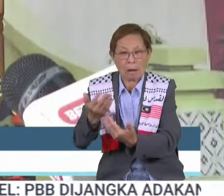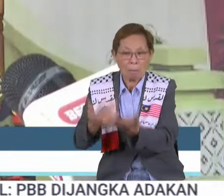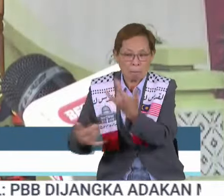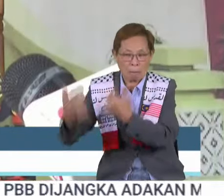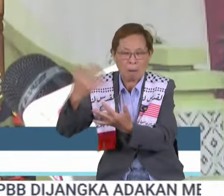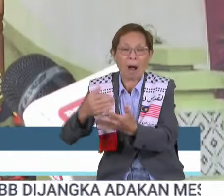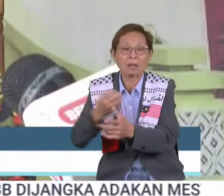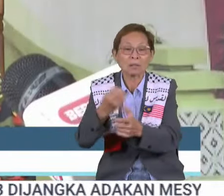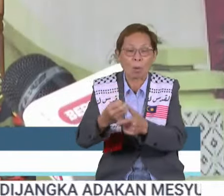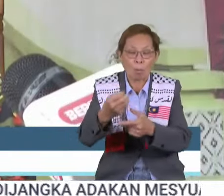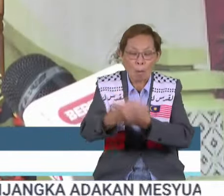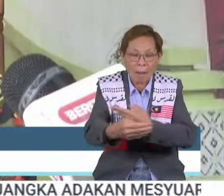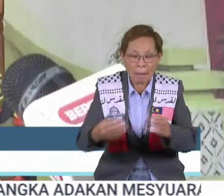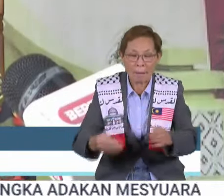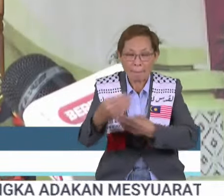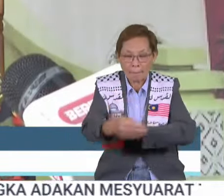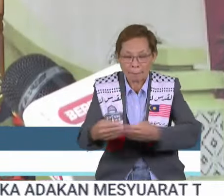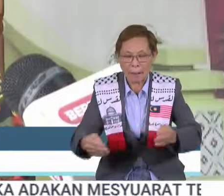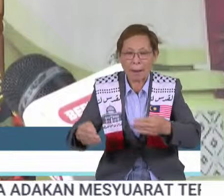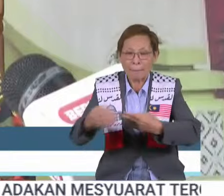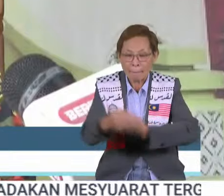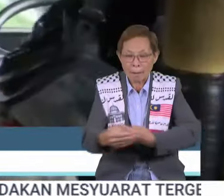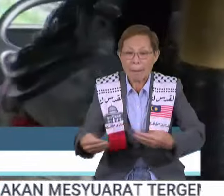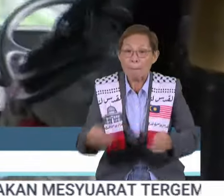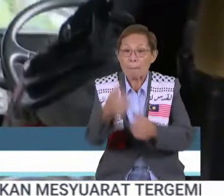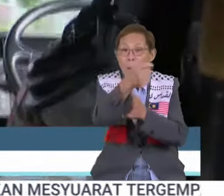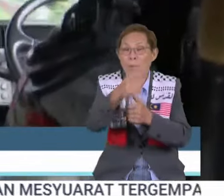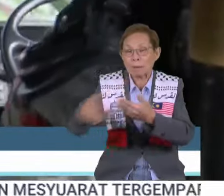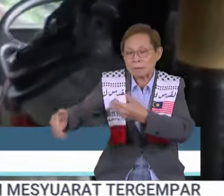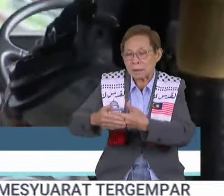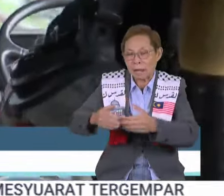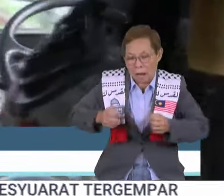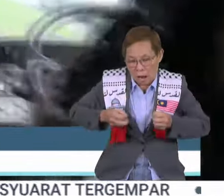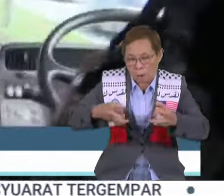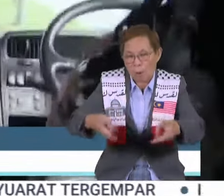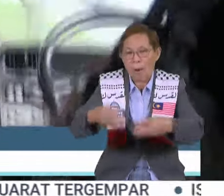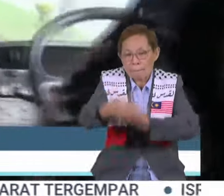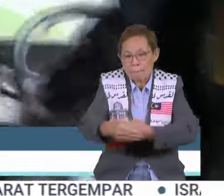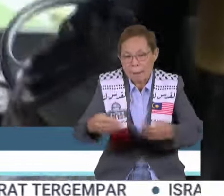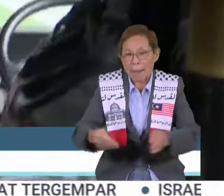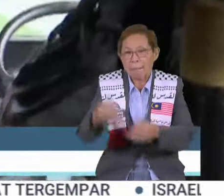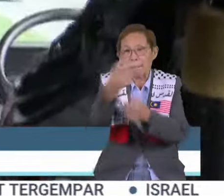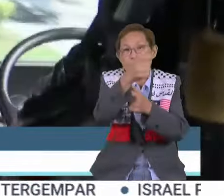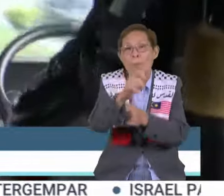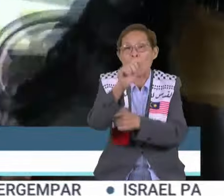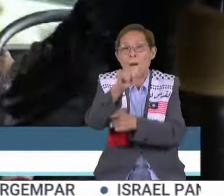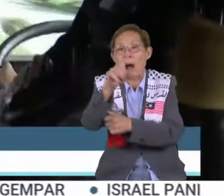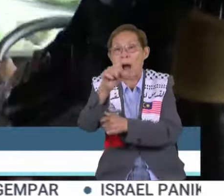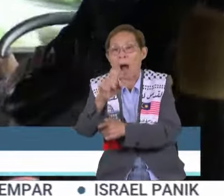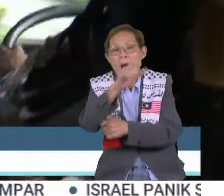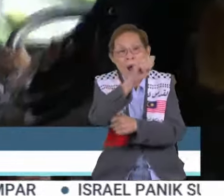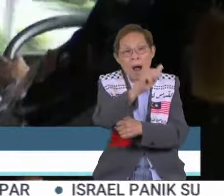manakala yang berada di dekat highway seperti Balai Bomba Alor Gajah, Balai Bomba Aikruh dan juga Balai